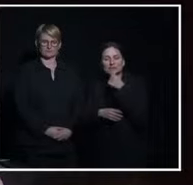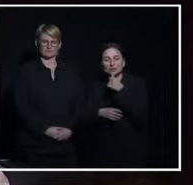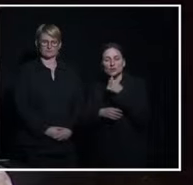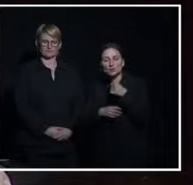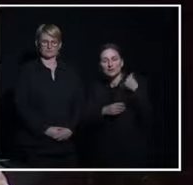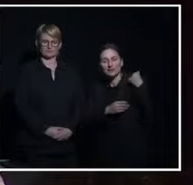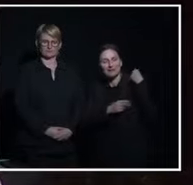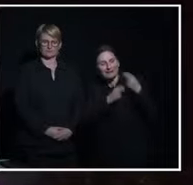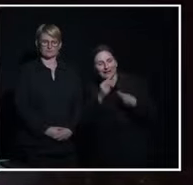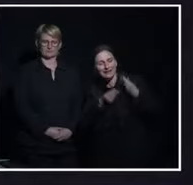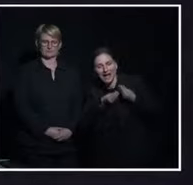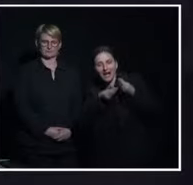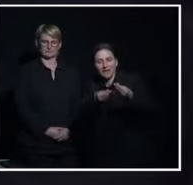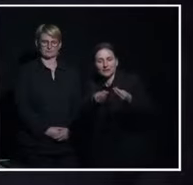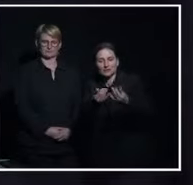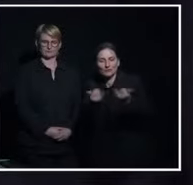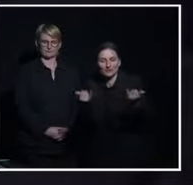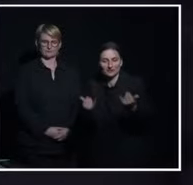weiterzugeben?